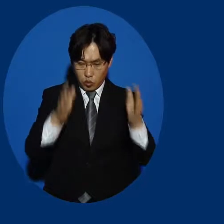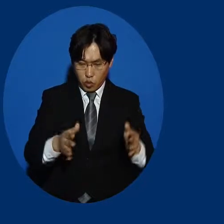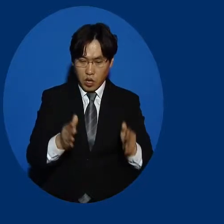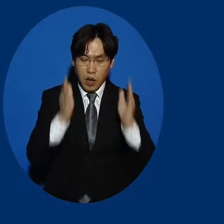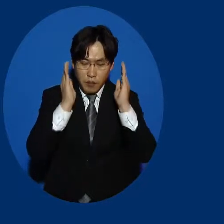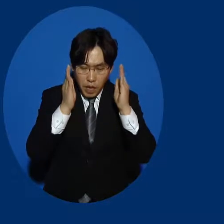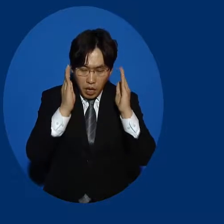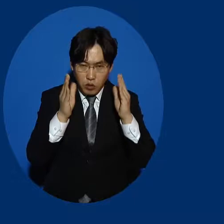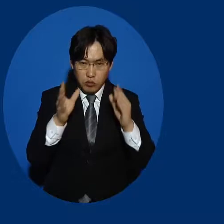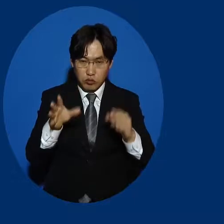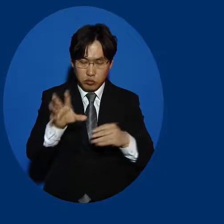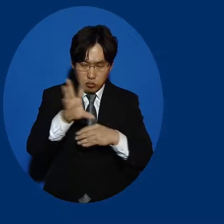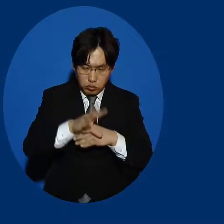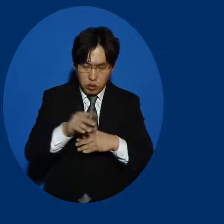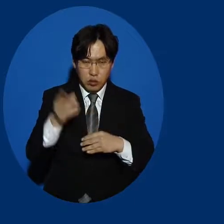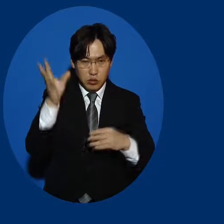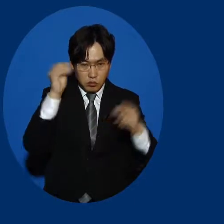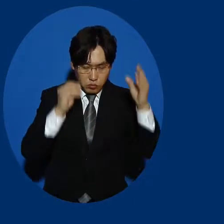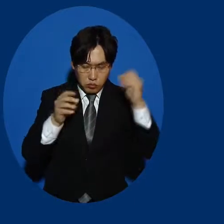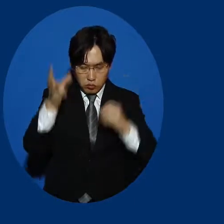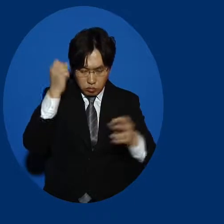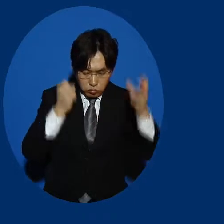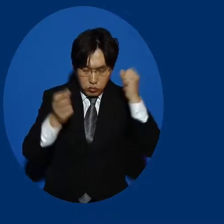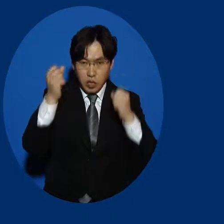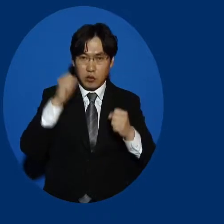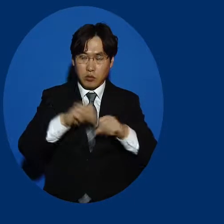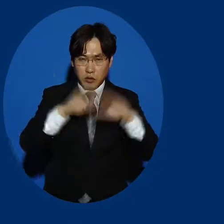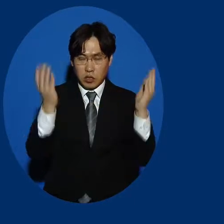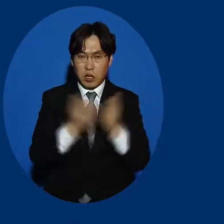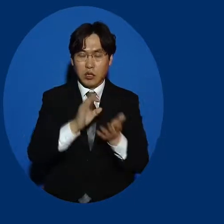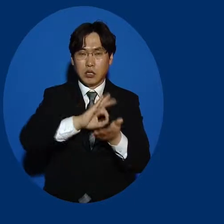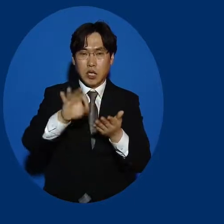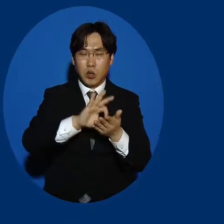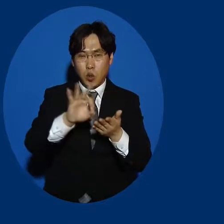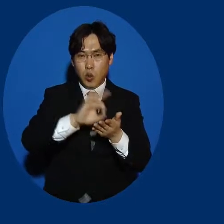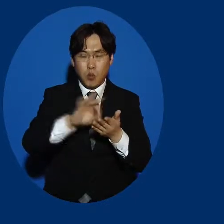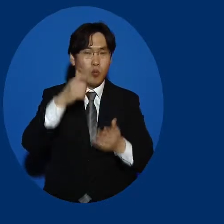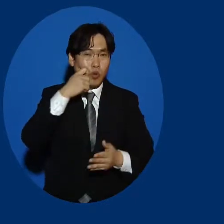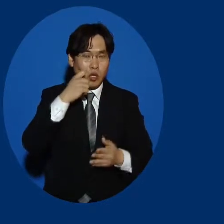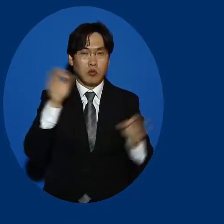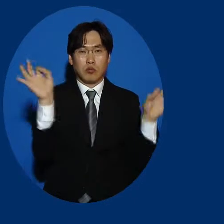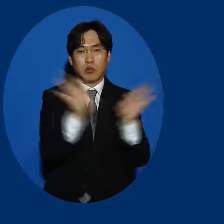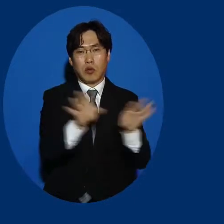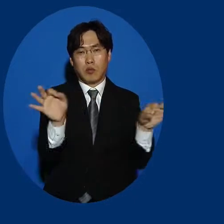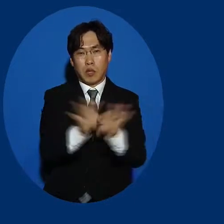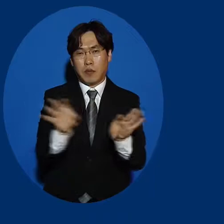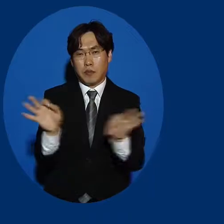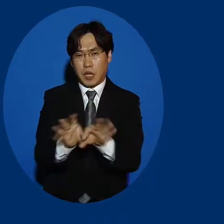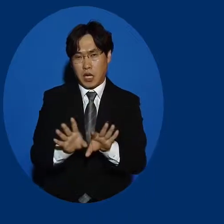익히고 배웠던 많은 기능과 기술들을 소실할 위험이 너무 커요.